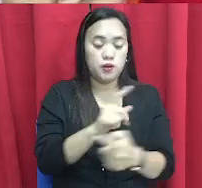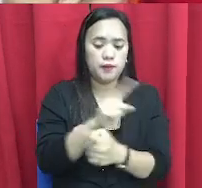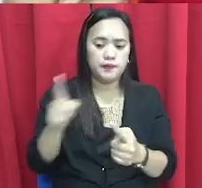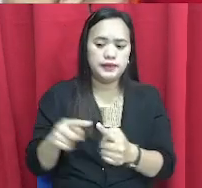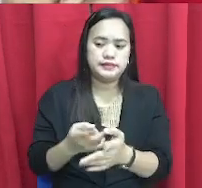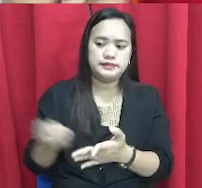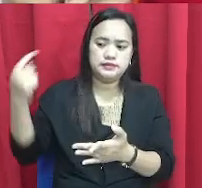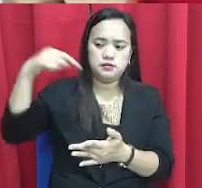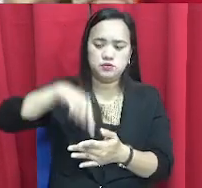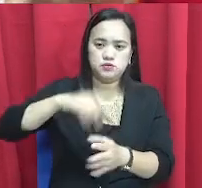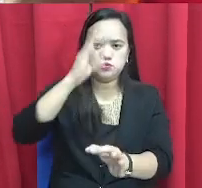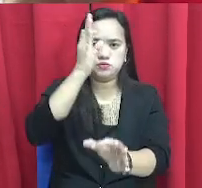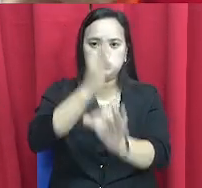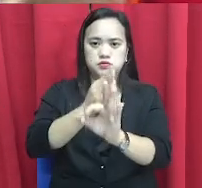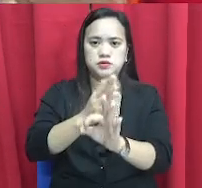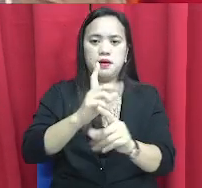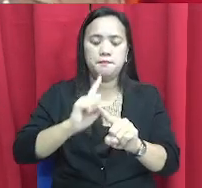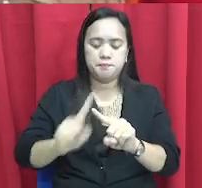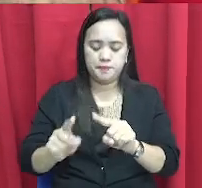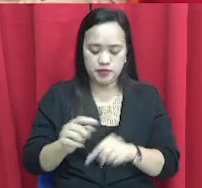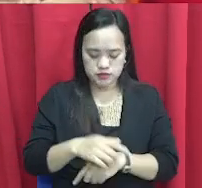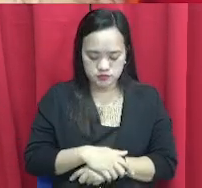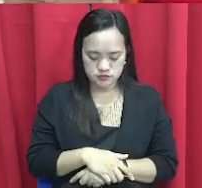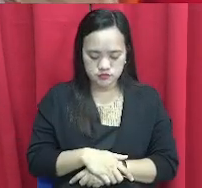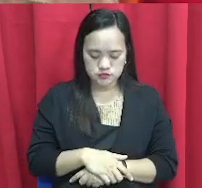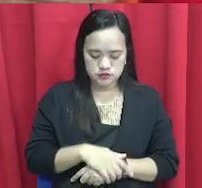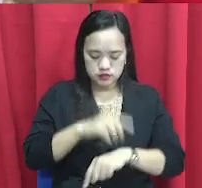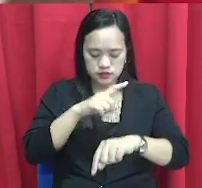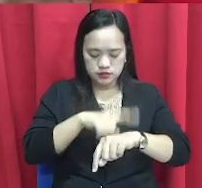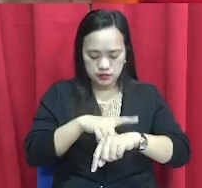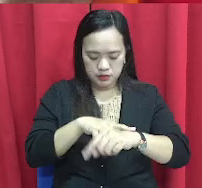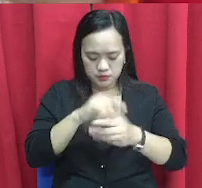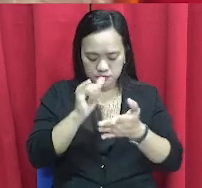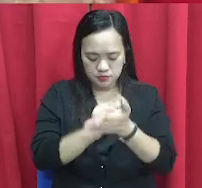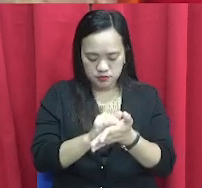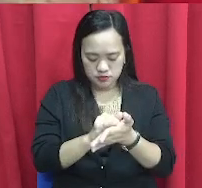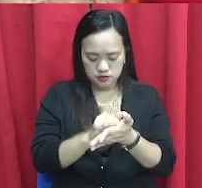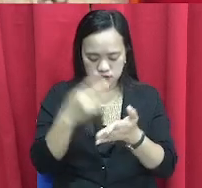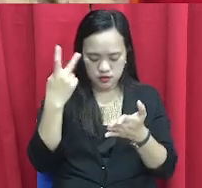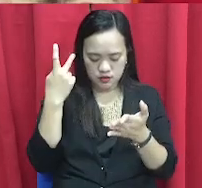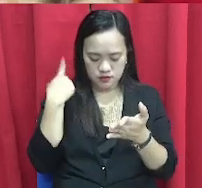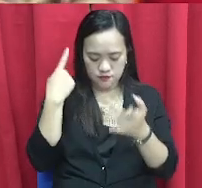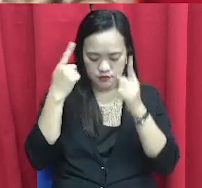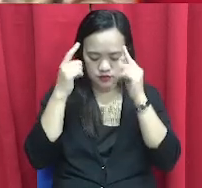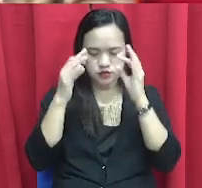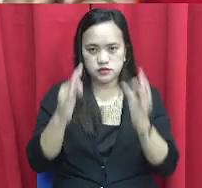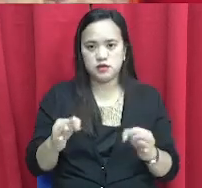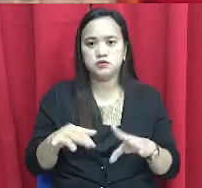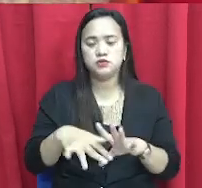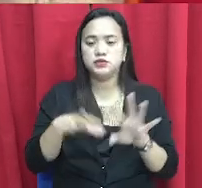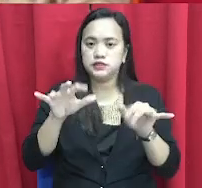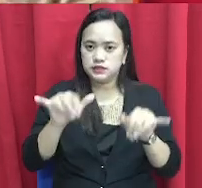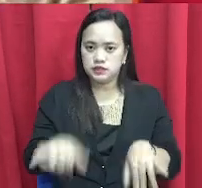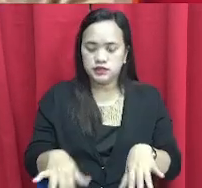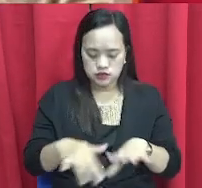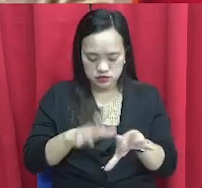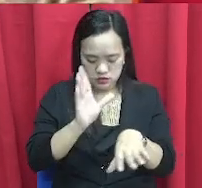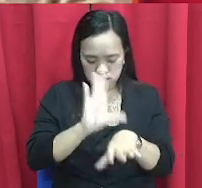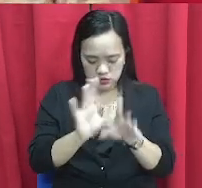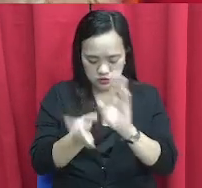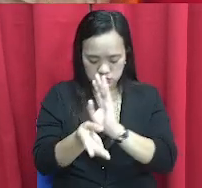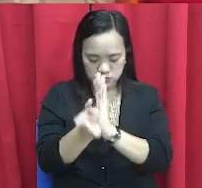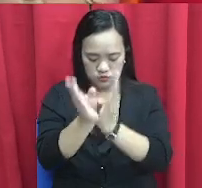pananampalataya pero the time na ako po ay nag-decide na mag-stay rito to be a Striker